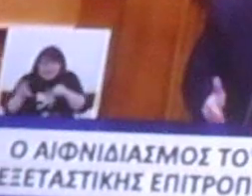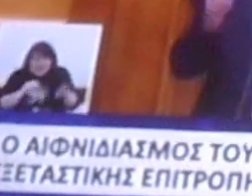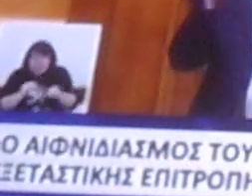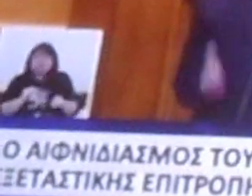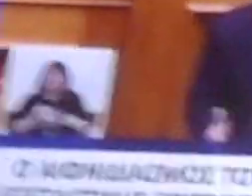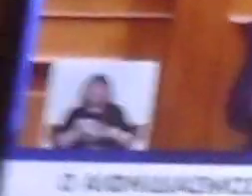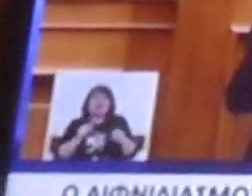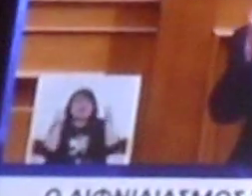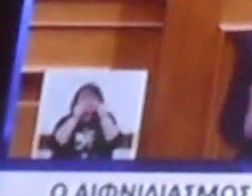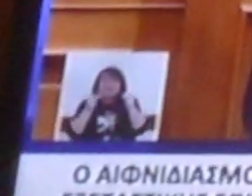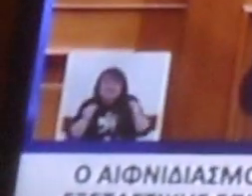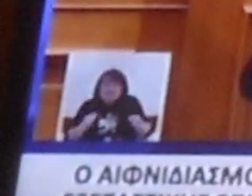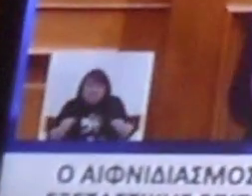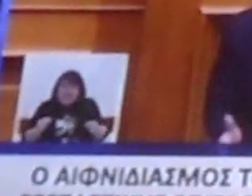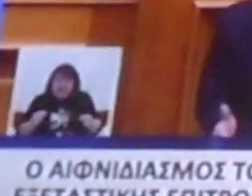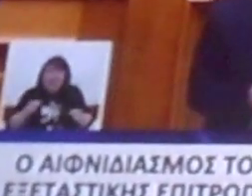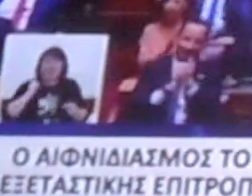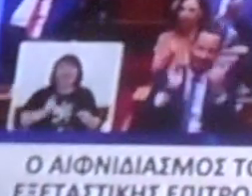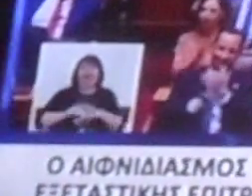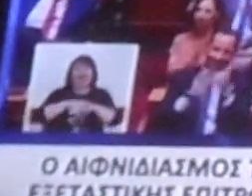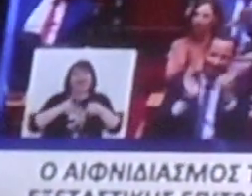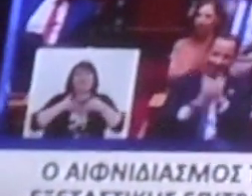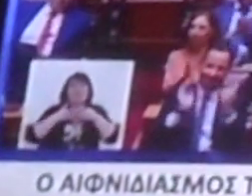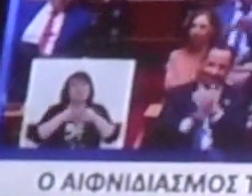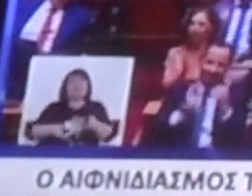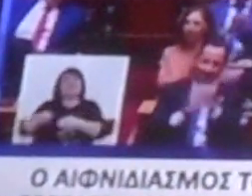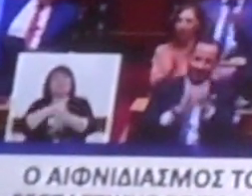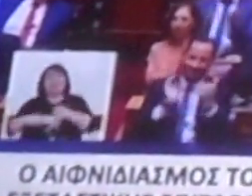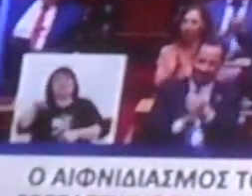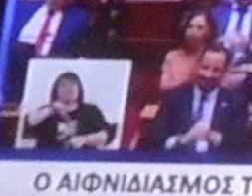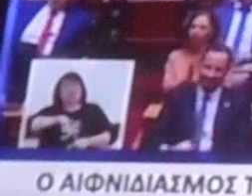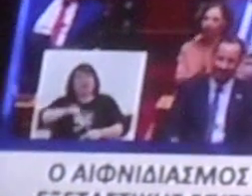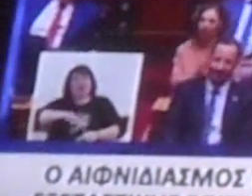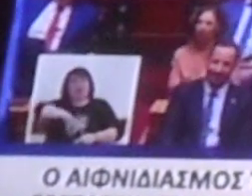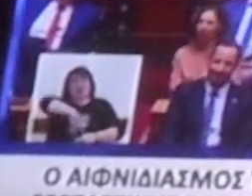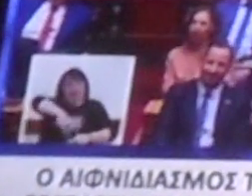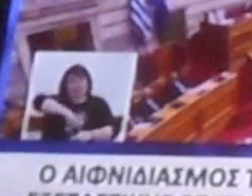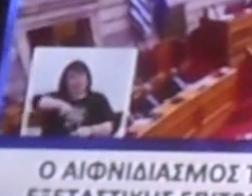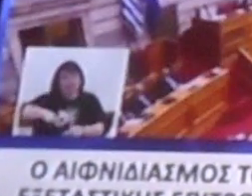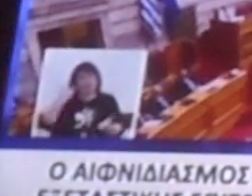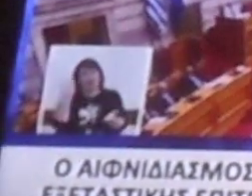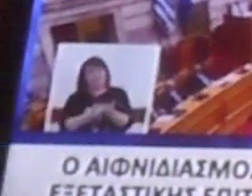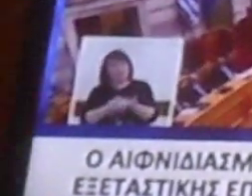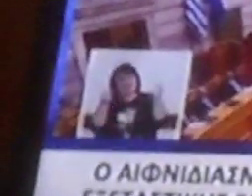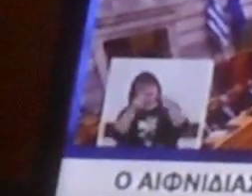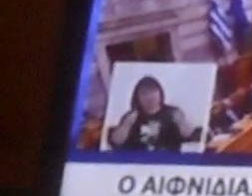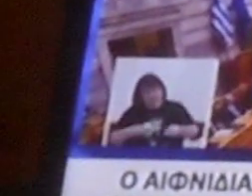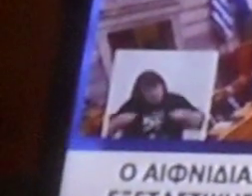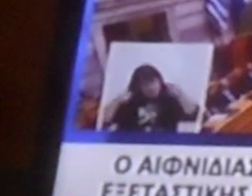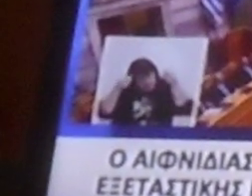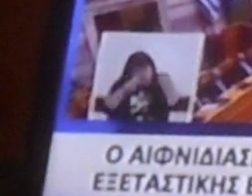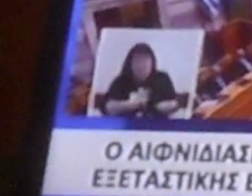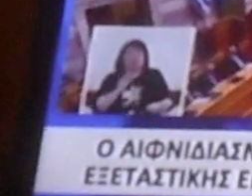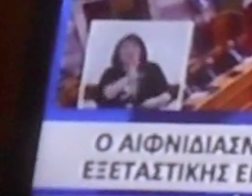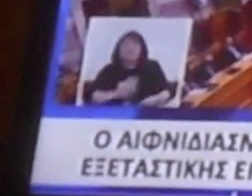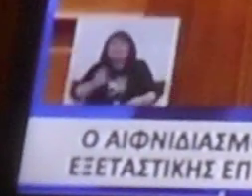ξέρω. Αν την έκανε πρώτος, ο Χαζηδιάρης, ο Βελόπουλος, θα υπέγραφε. Θα υπέγραφε.